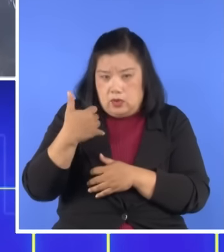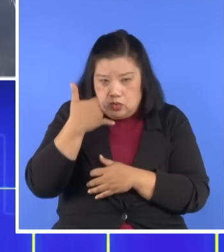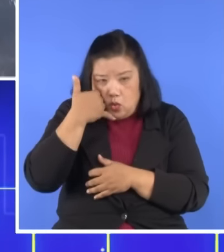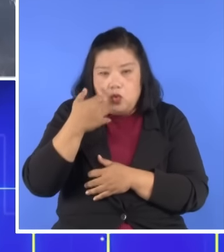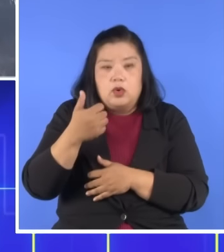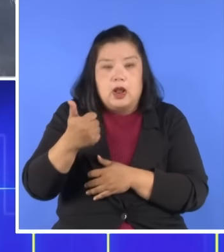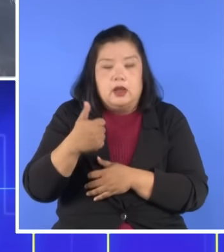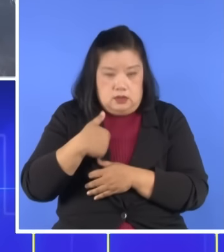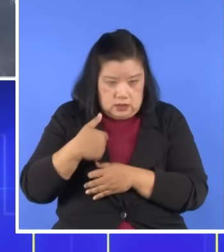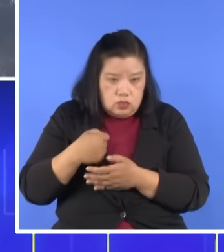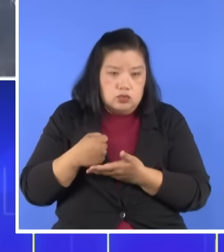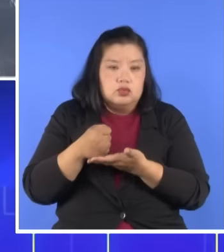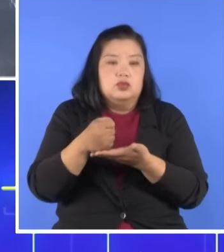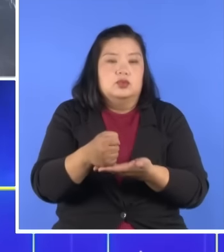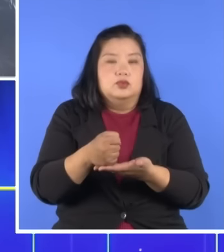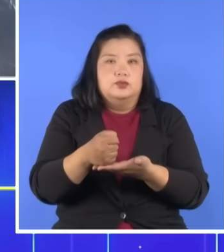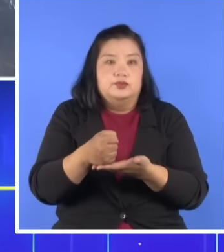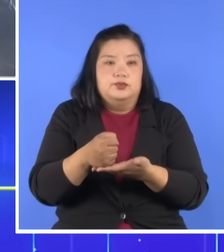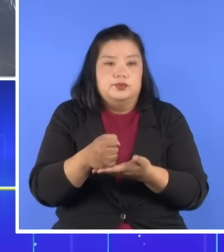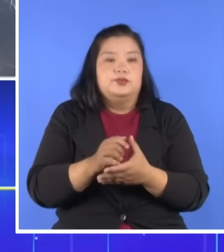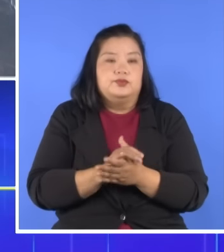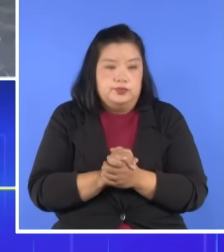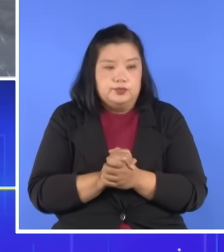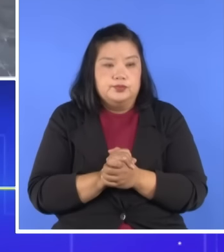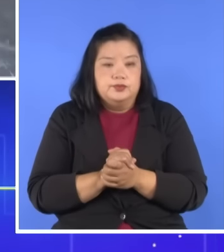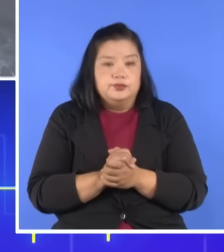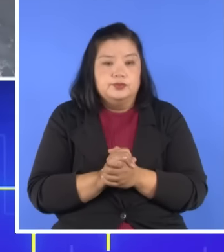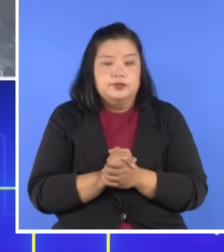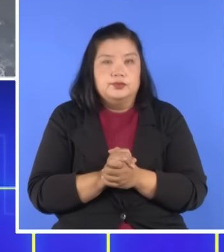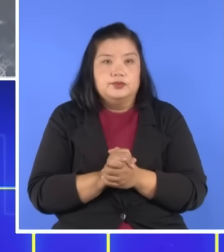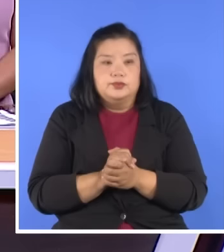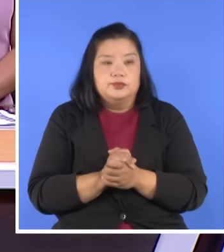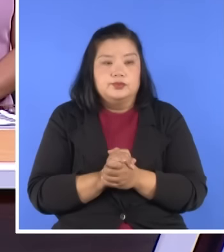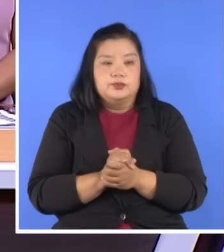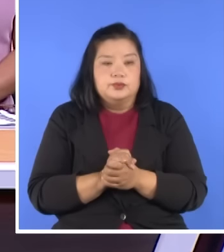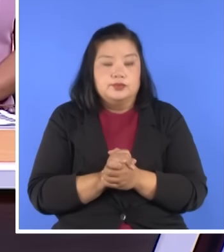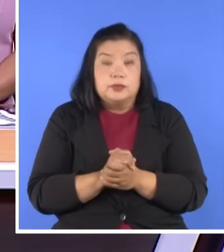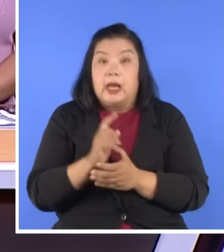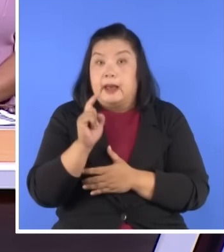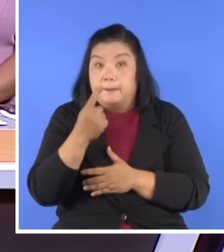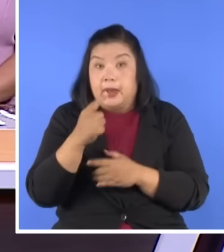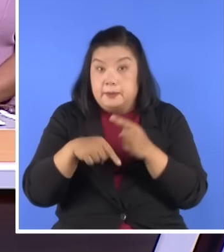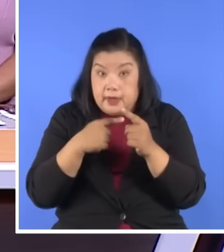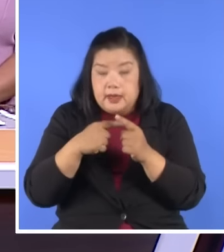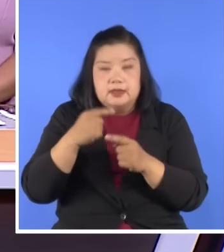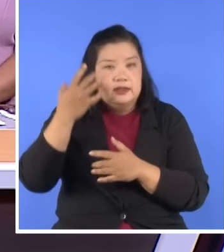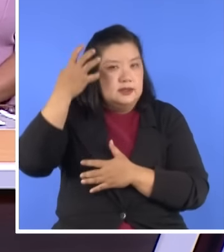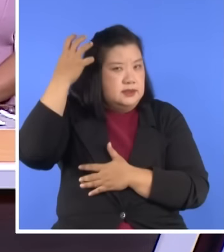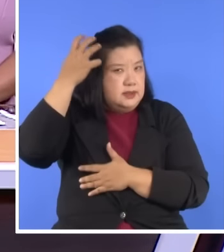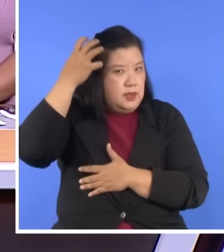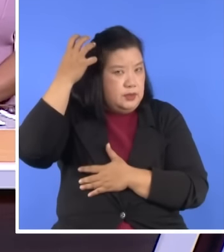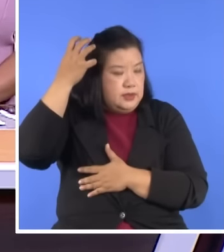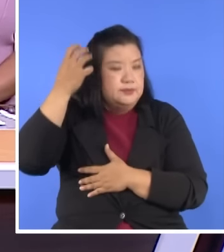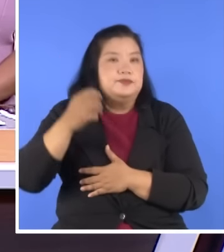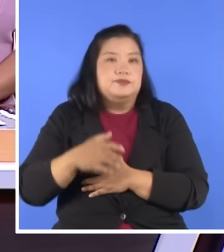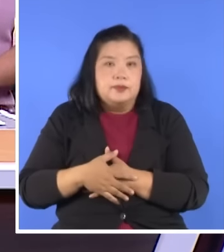เลยจะรีบนะฮะมาช่วยเหลือผู้คนและก็ความเสียหายที่เกิดขึ้นค่ะขยับไปที่สระบุรีค่ะเหตุนี้เป็นโจร